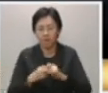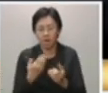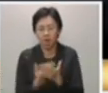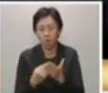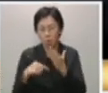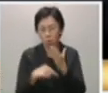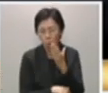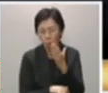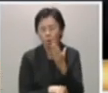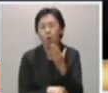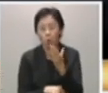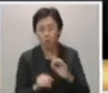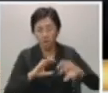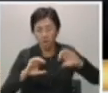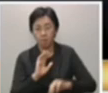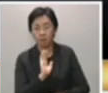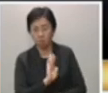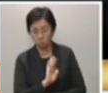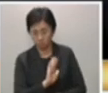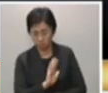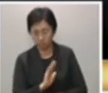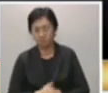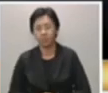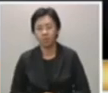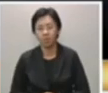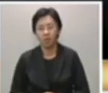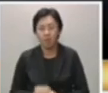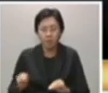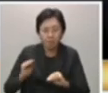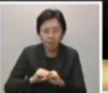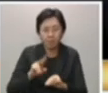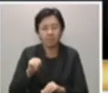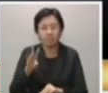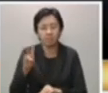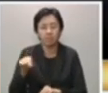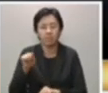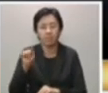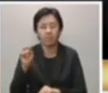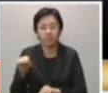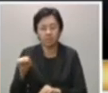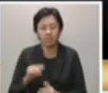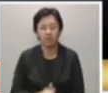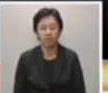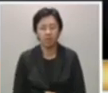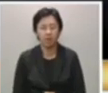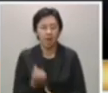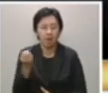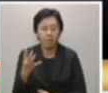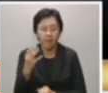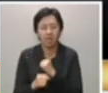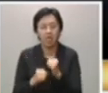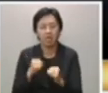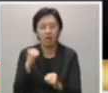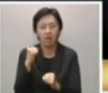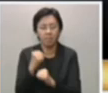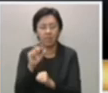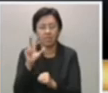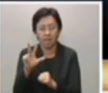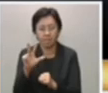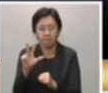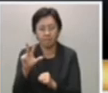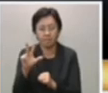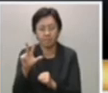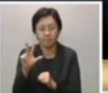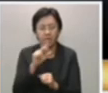ตในยุครัฐบาลของท่านเพิ่มขึ้นถึง 37% สูงสุดในรอบ3ปีนับตั้งแ